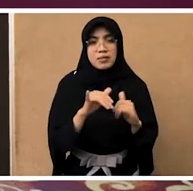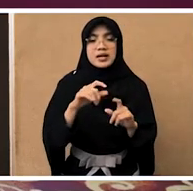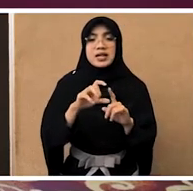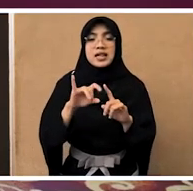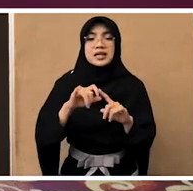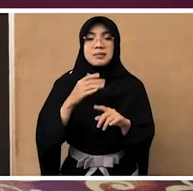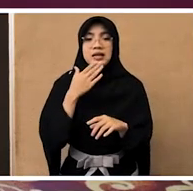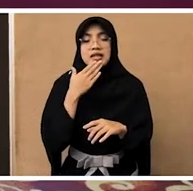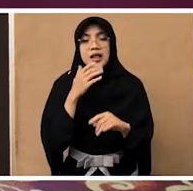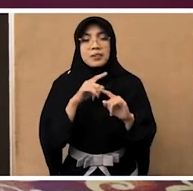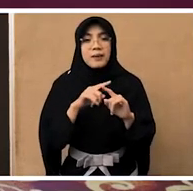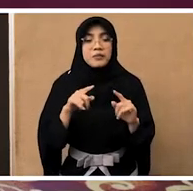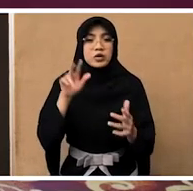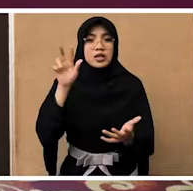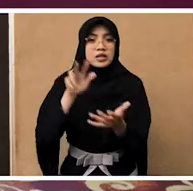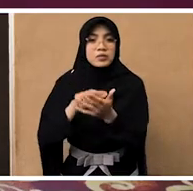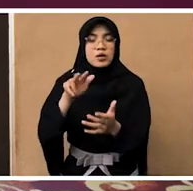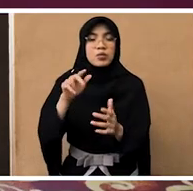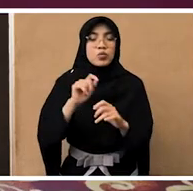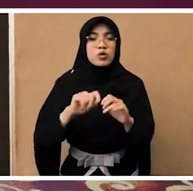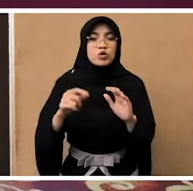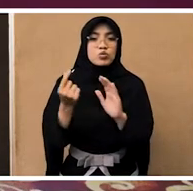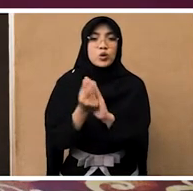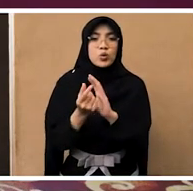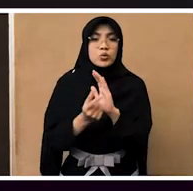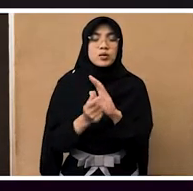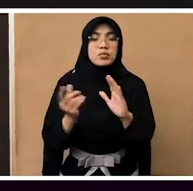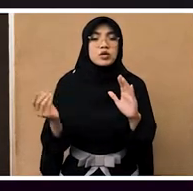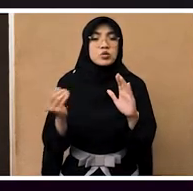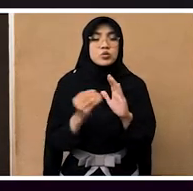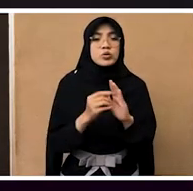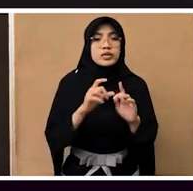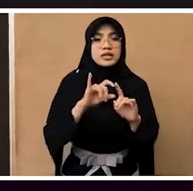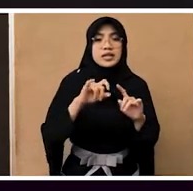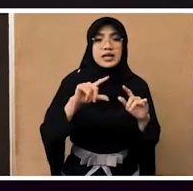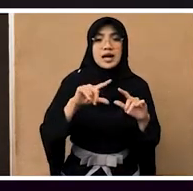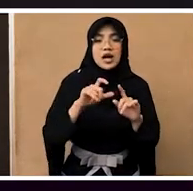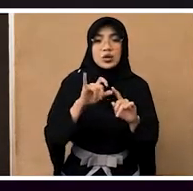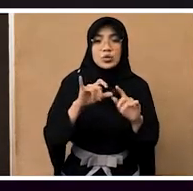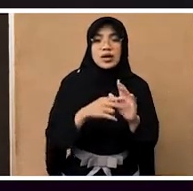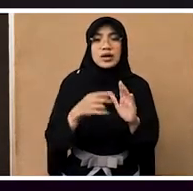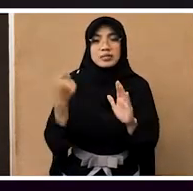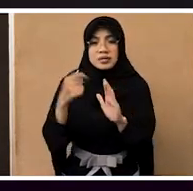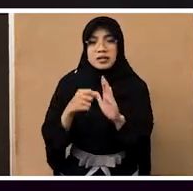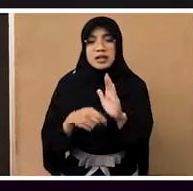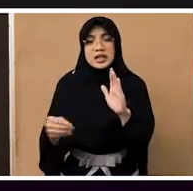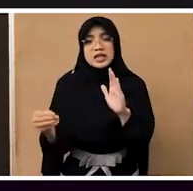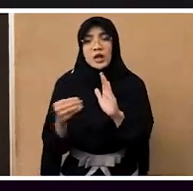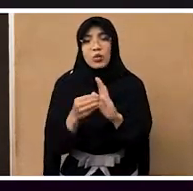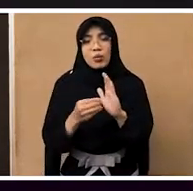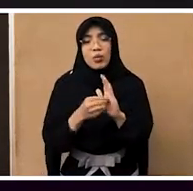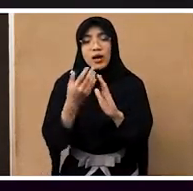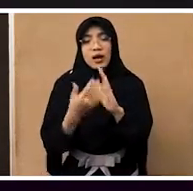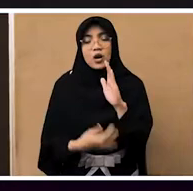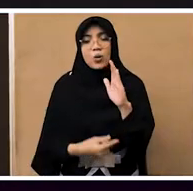ditetapkan oleh pembunuh undang-undang sebagai delik aduan Gimana caranya di pasalnya ada